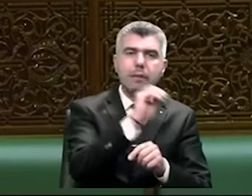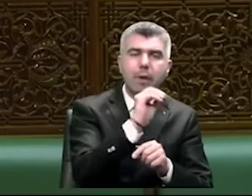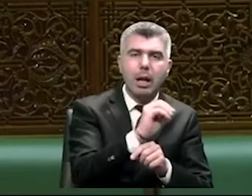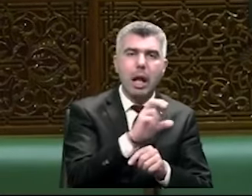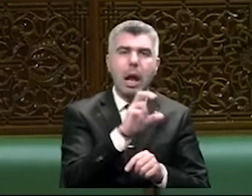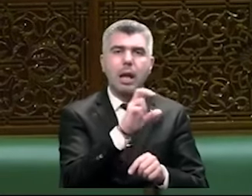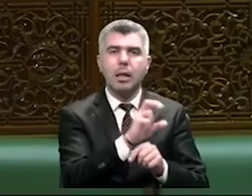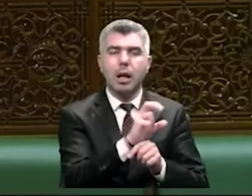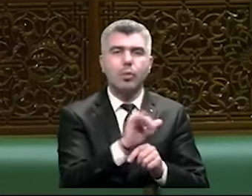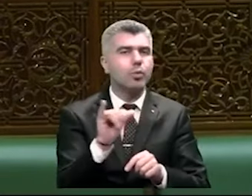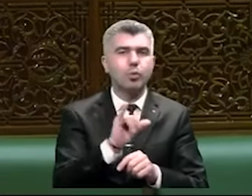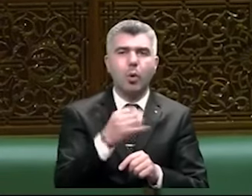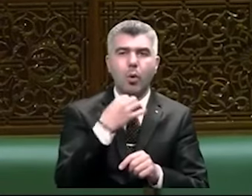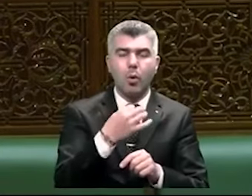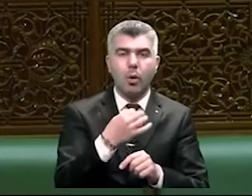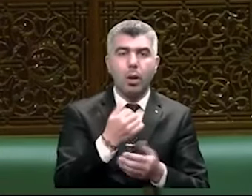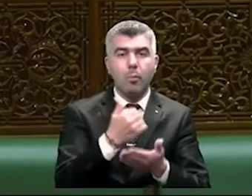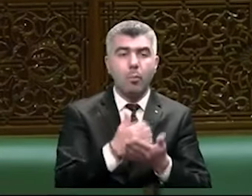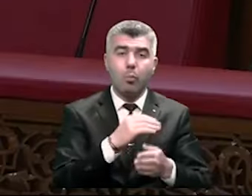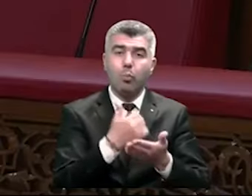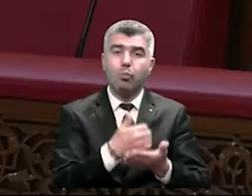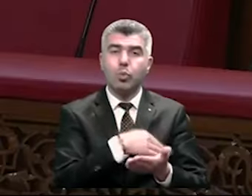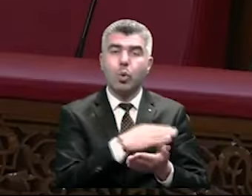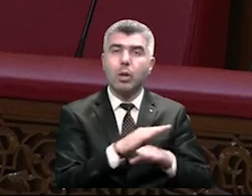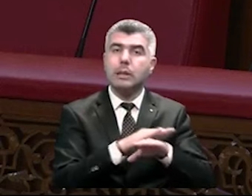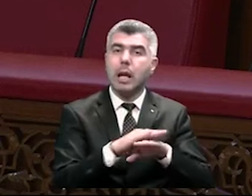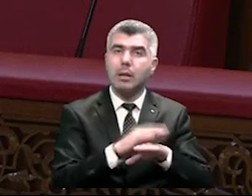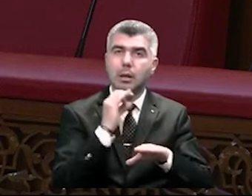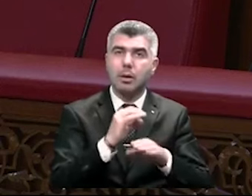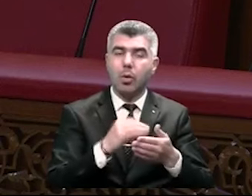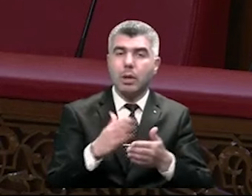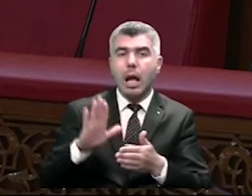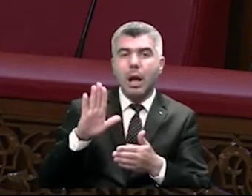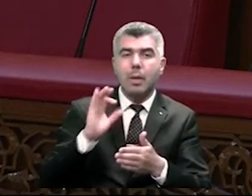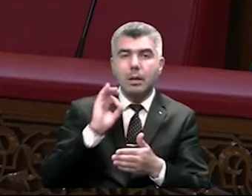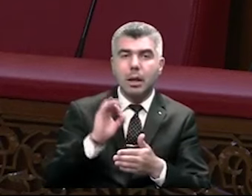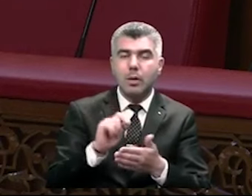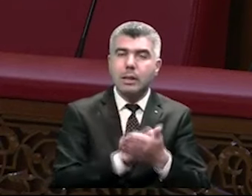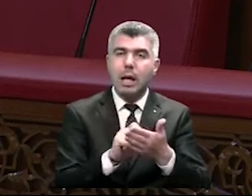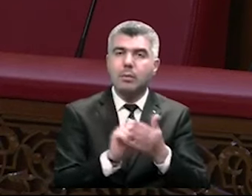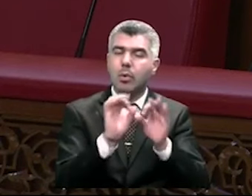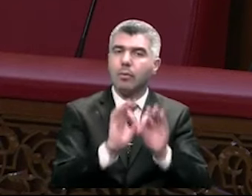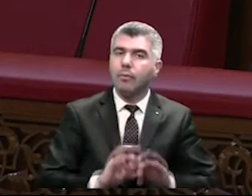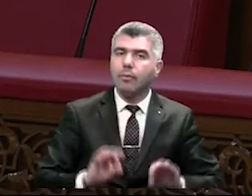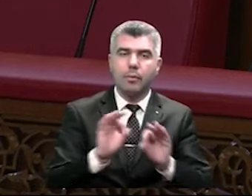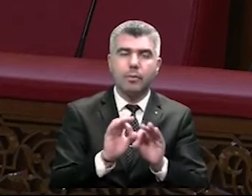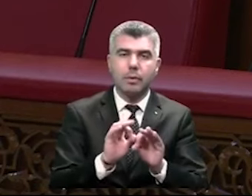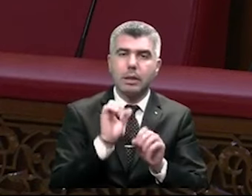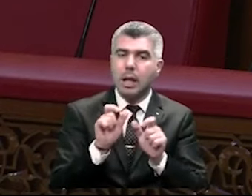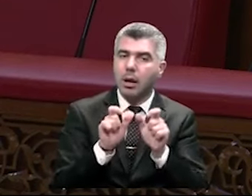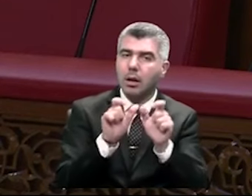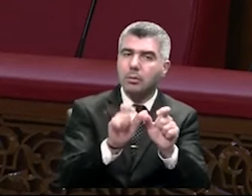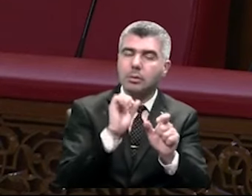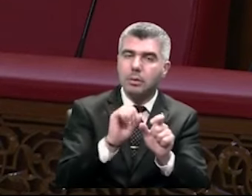خضراء شكون اللي تعطيك الحق السيد الوزير انت را مسؤول سياسي احنا ما كهش على الخبراء احنا ما كحسب الخبراء احنا كحسب المسؤول السياسي